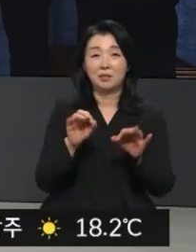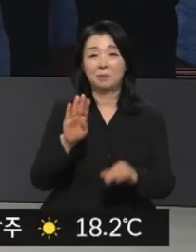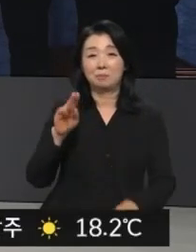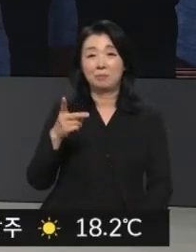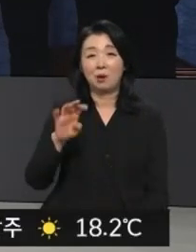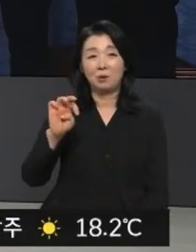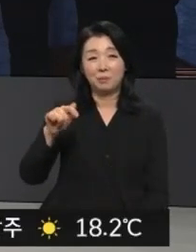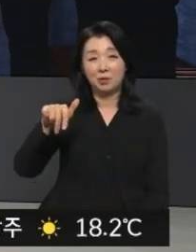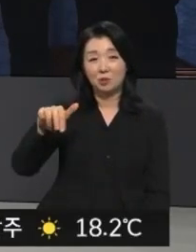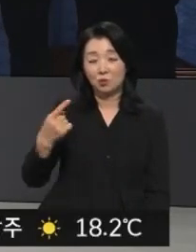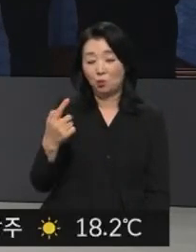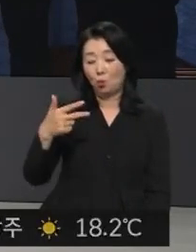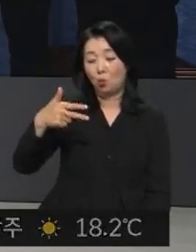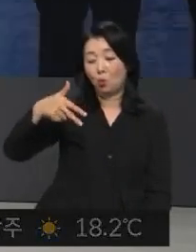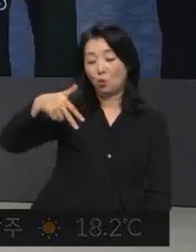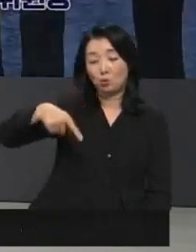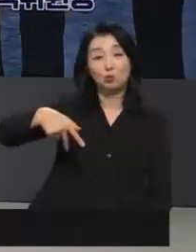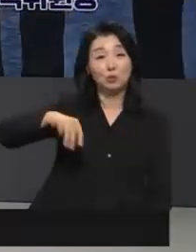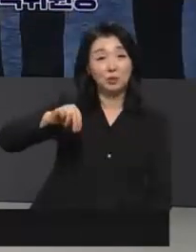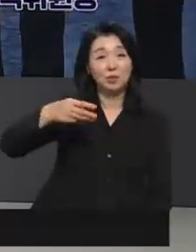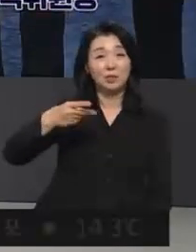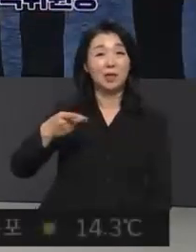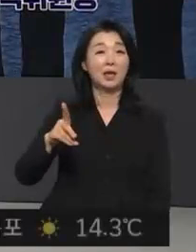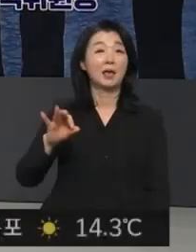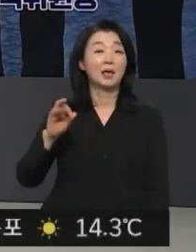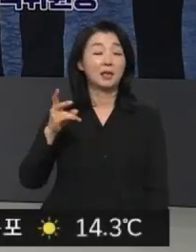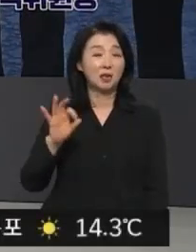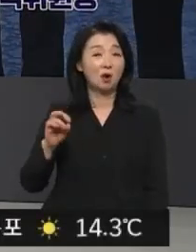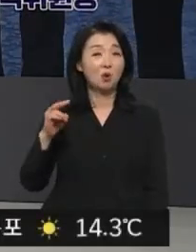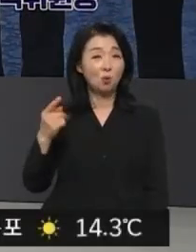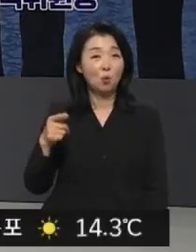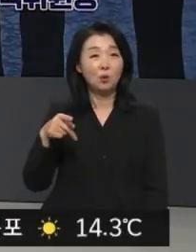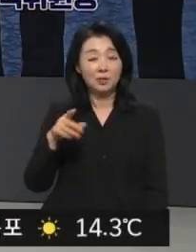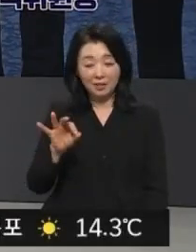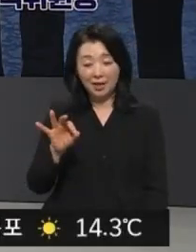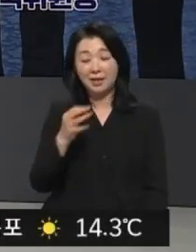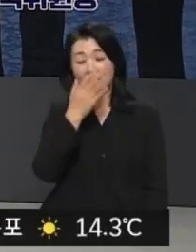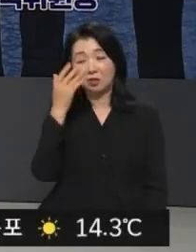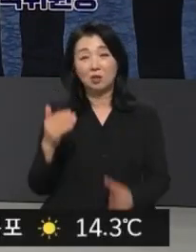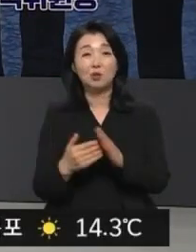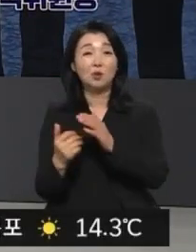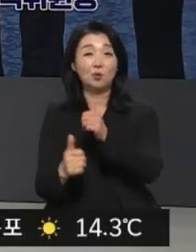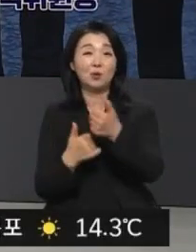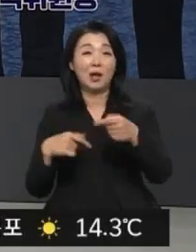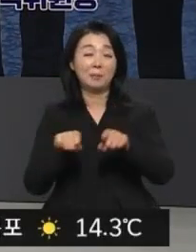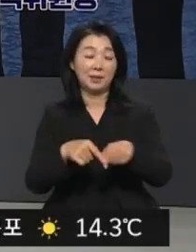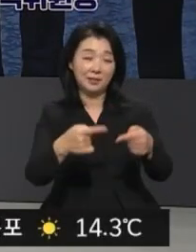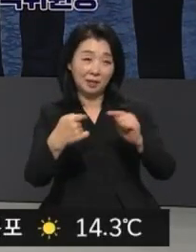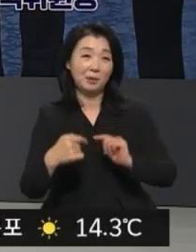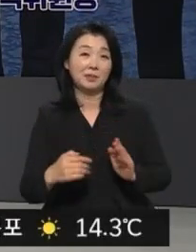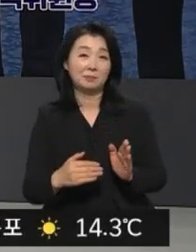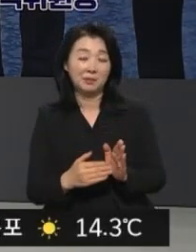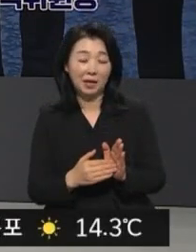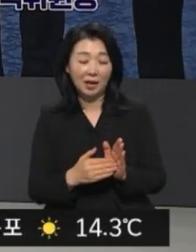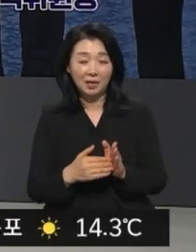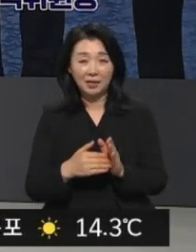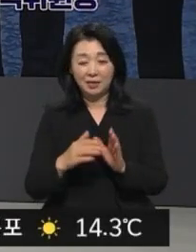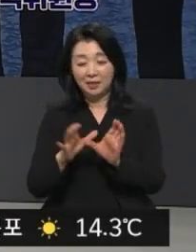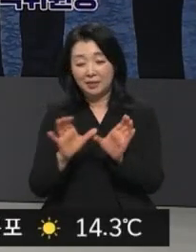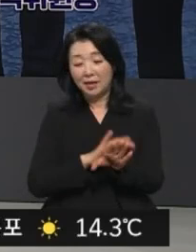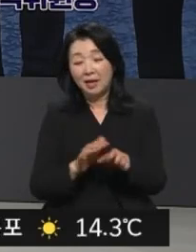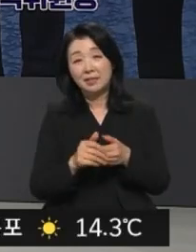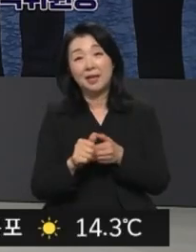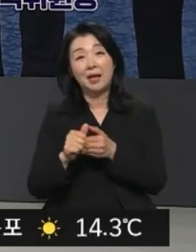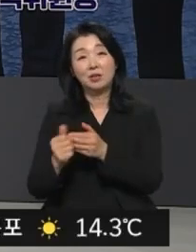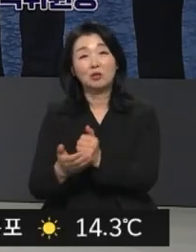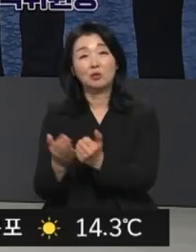조수진, 태영호 최고위원 그리고 장해찬 청년 최고위원이 자리했습니다. 이 그동안 당을 잘 이끈 노고를 치하하기 위해서